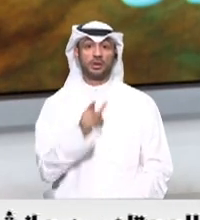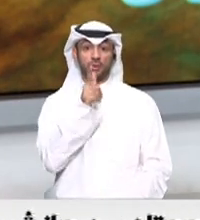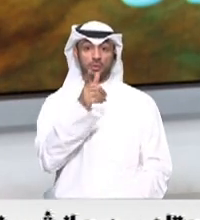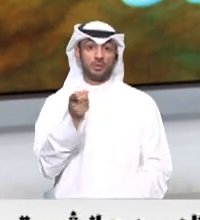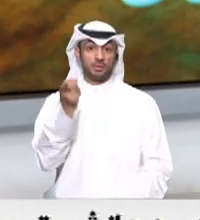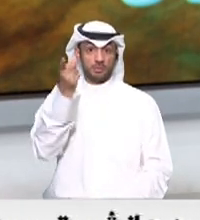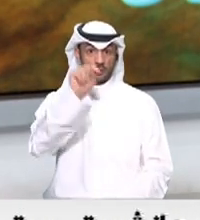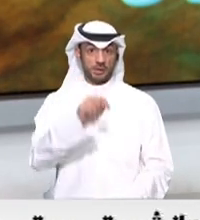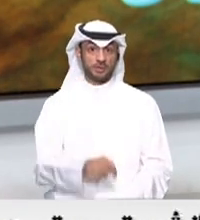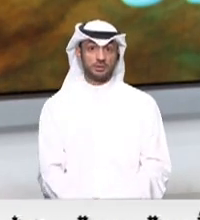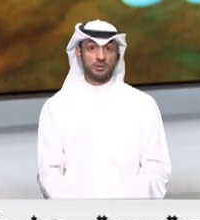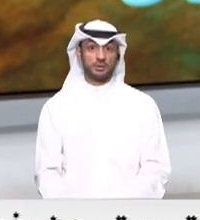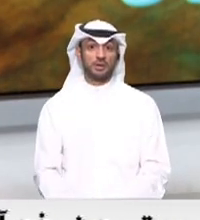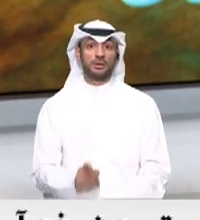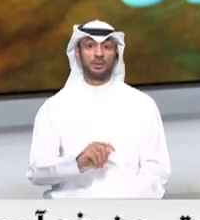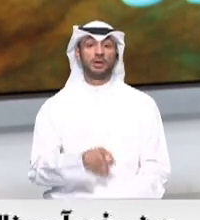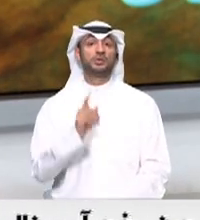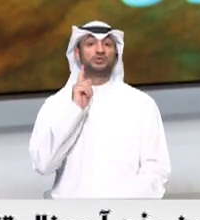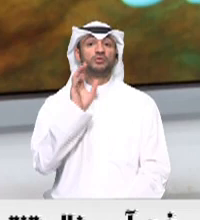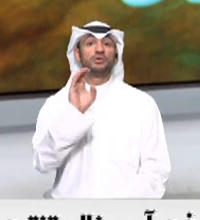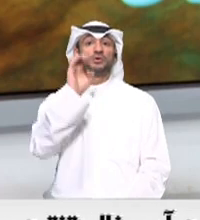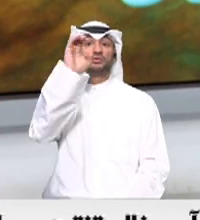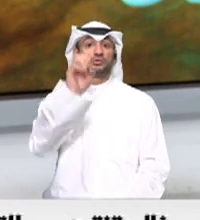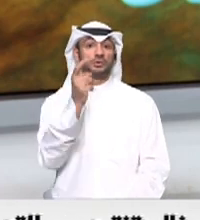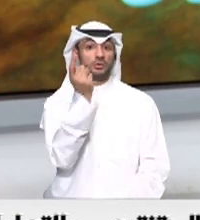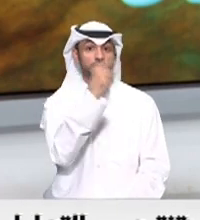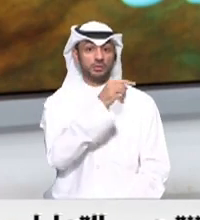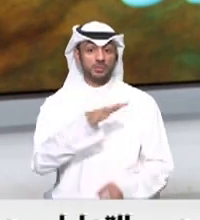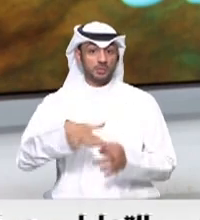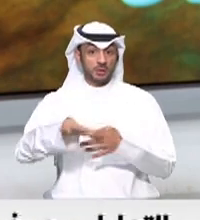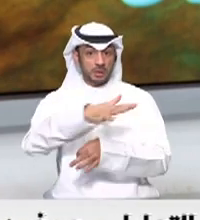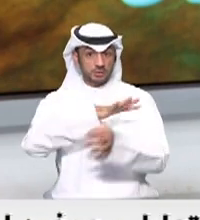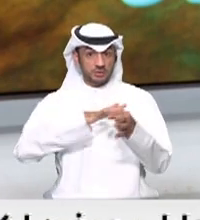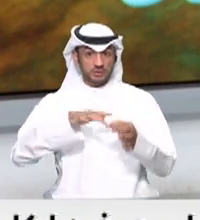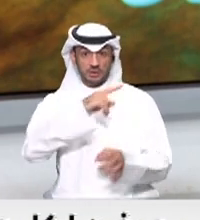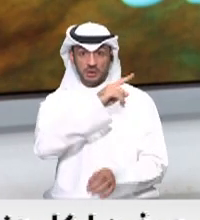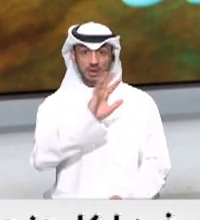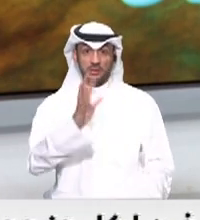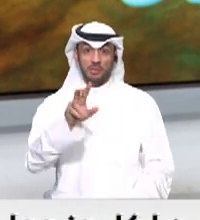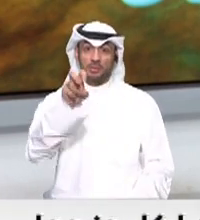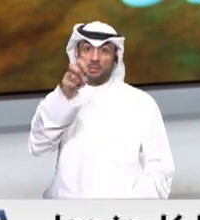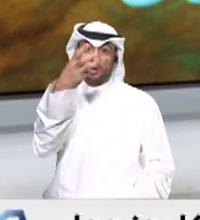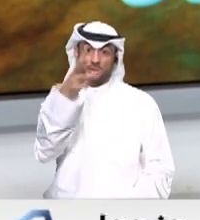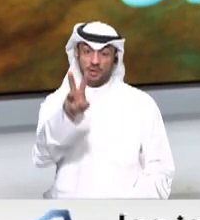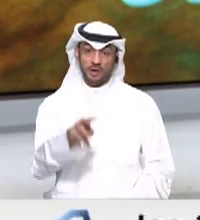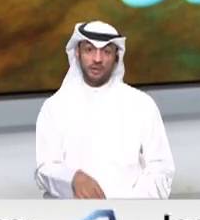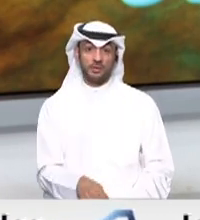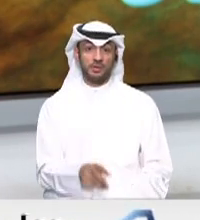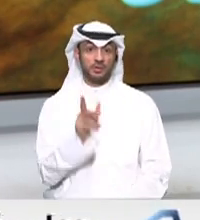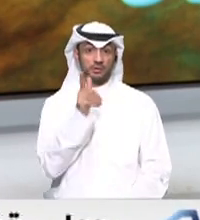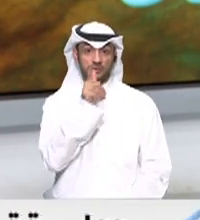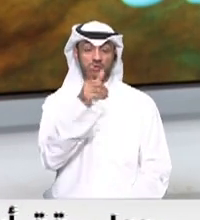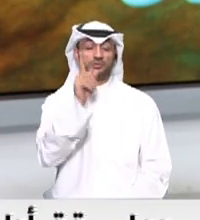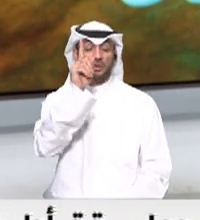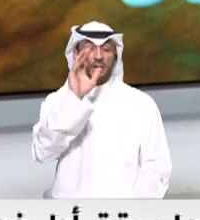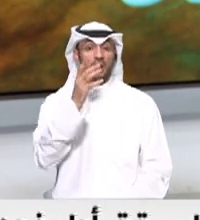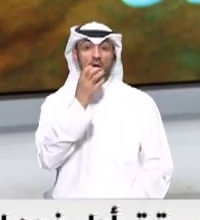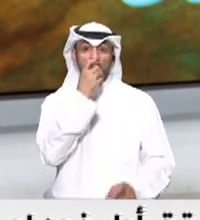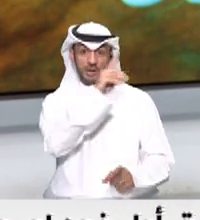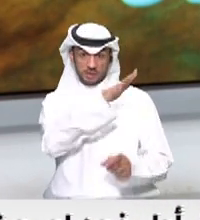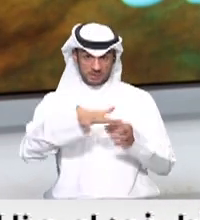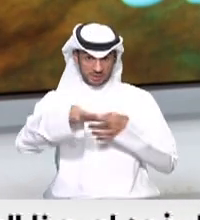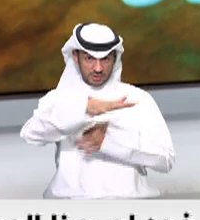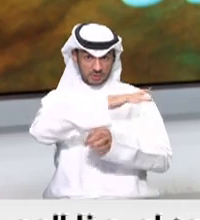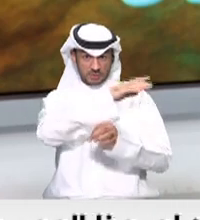الغد في الاحمدي 38 في جزرنا الجنوبيه كبرو وجارو ام المرادم درجات الحراره تكون باذن الله اقل في